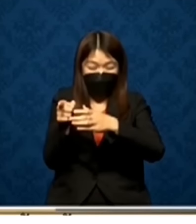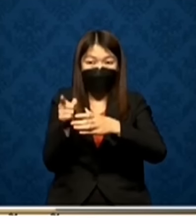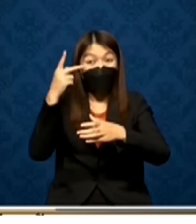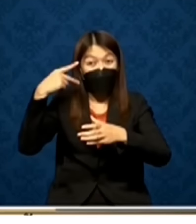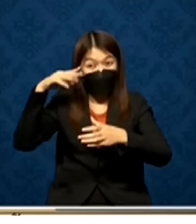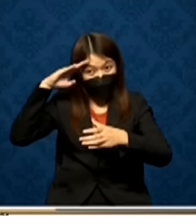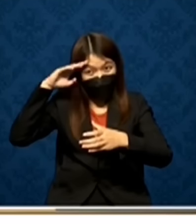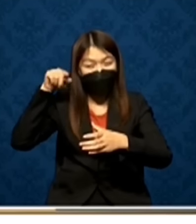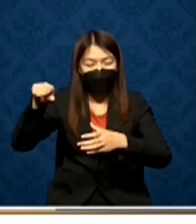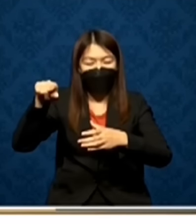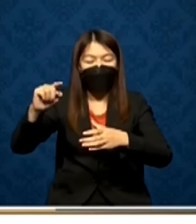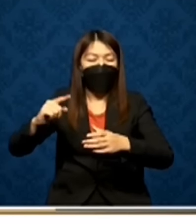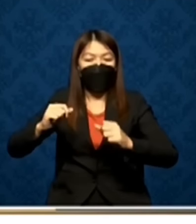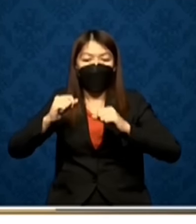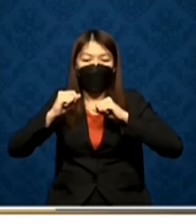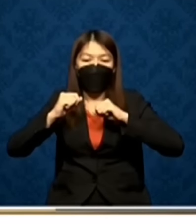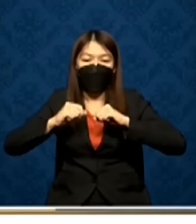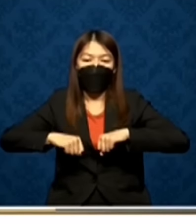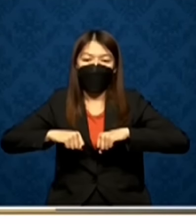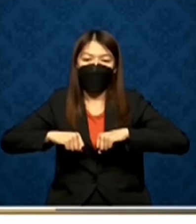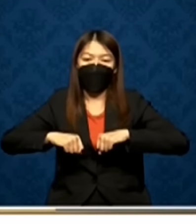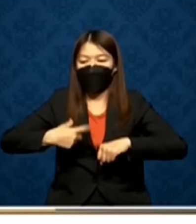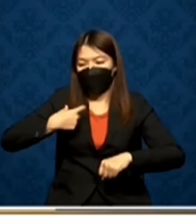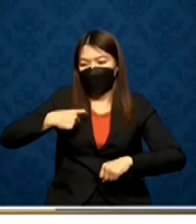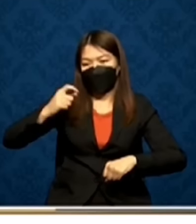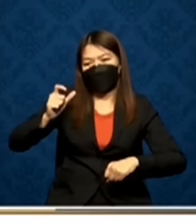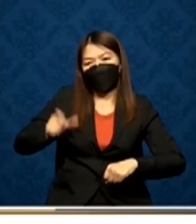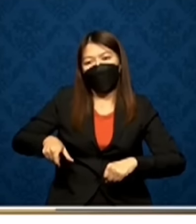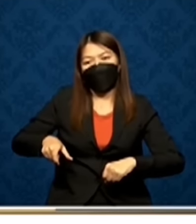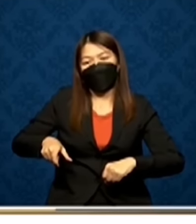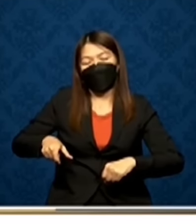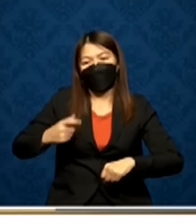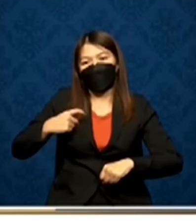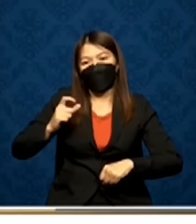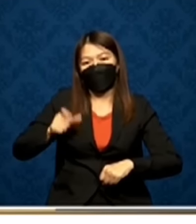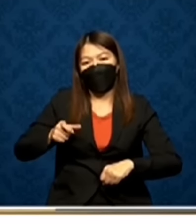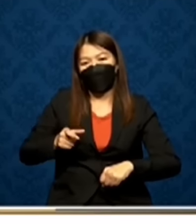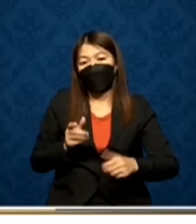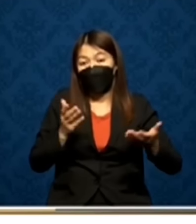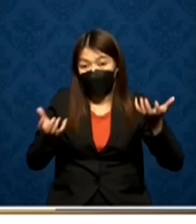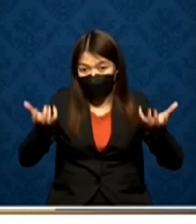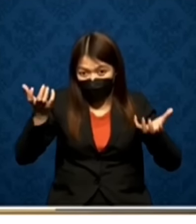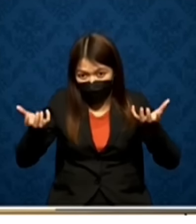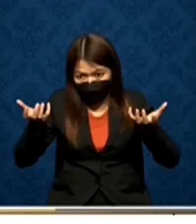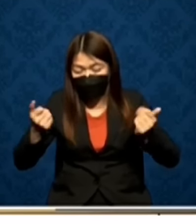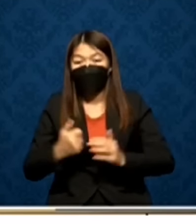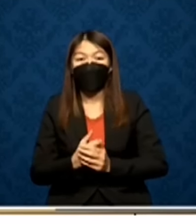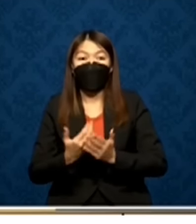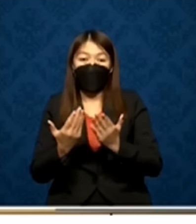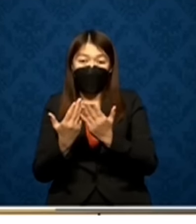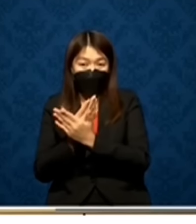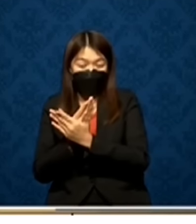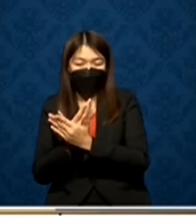สินใจเปลี่ยนศาลอยากเดินทางตรงไปศาลยุติธรรมมาศาลปกคร